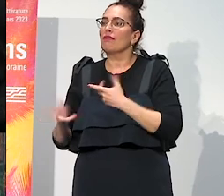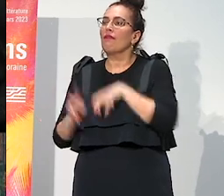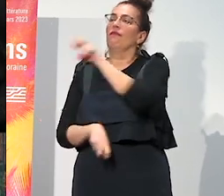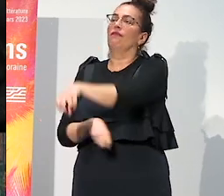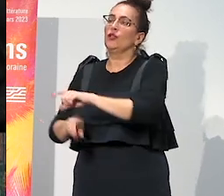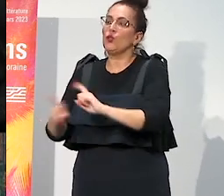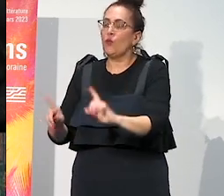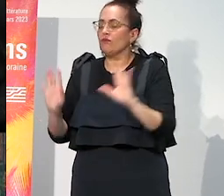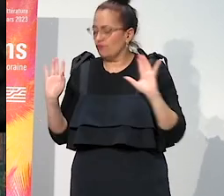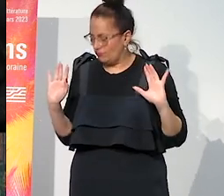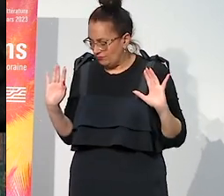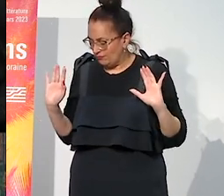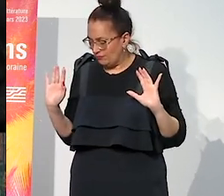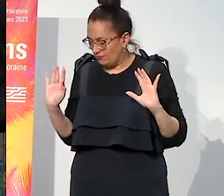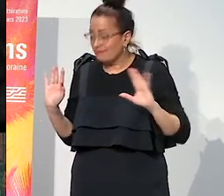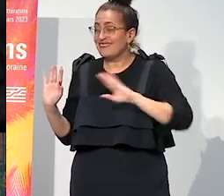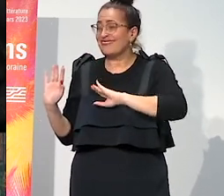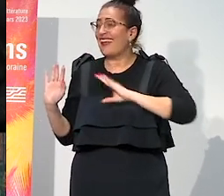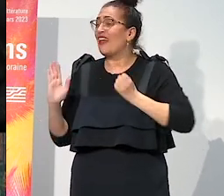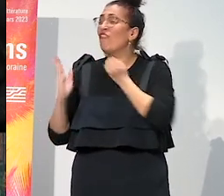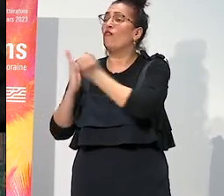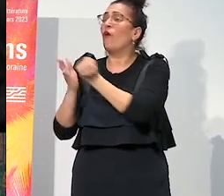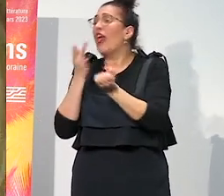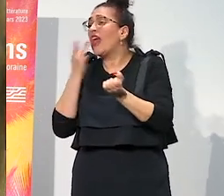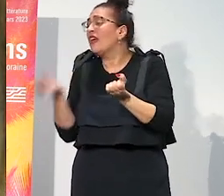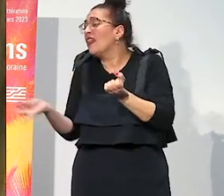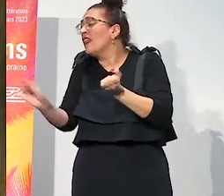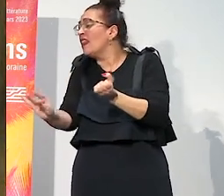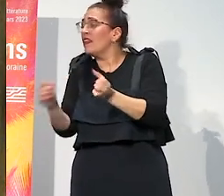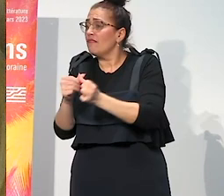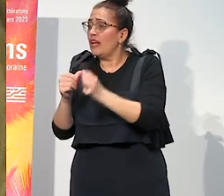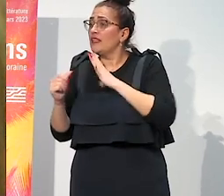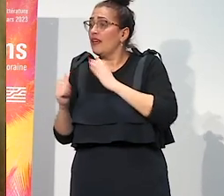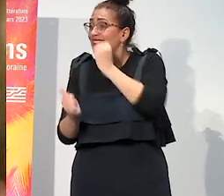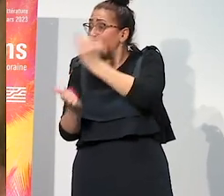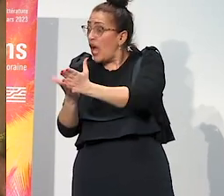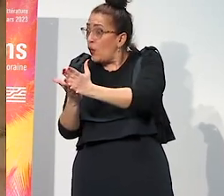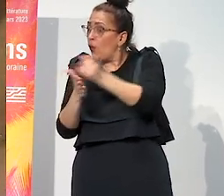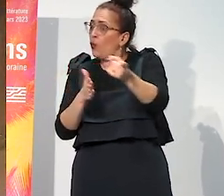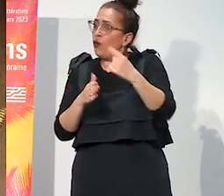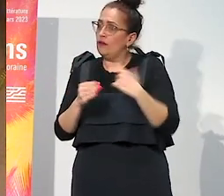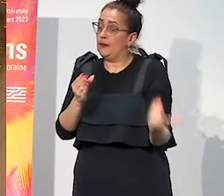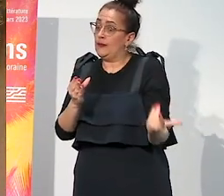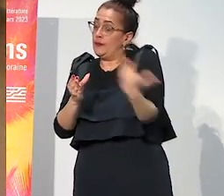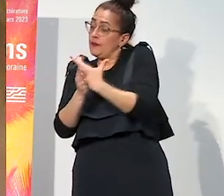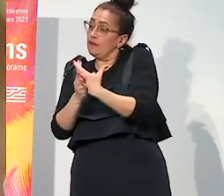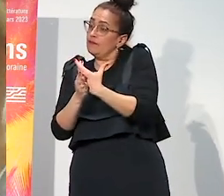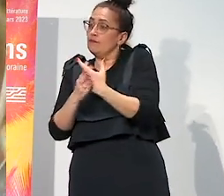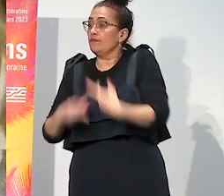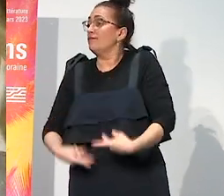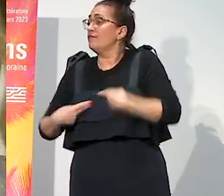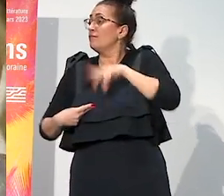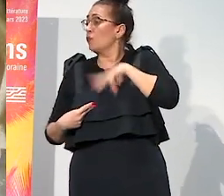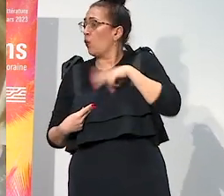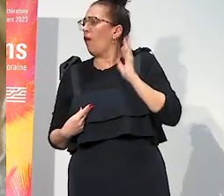avoir une silhouette qui va surgir dans le roman qu'on n'attend pas, une silhouette qui fait partie de ma vie, enfin quelqu'un que j'ai croisé quand